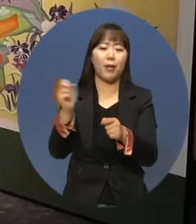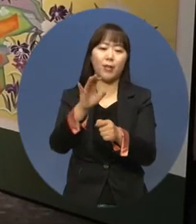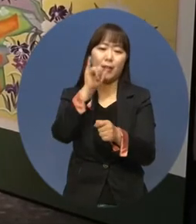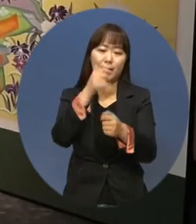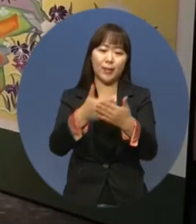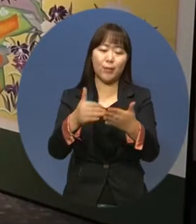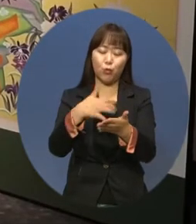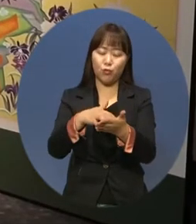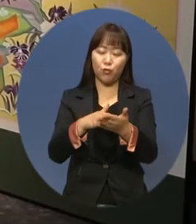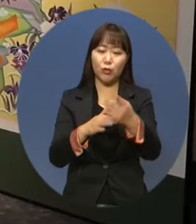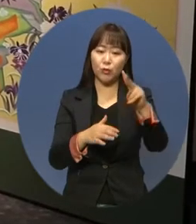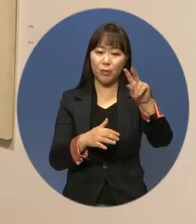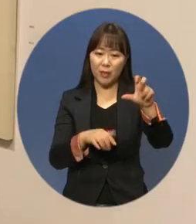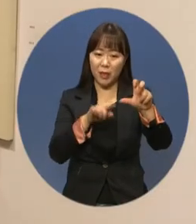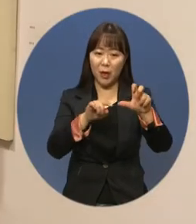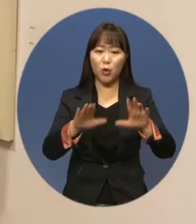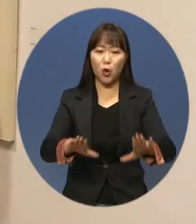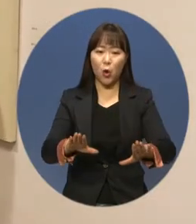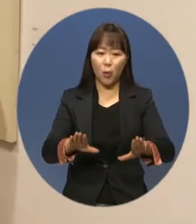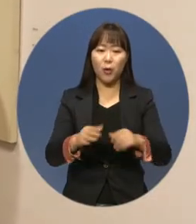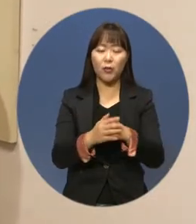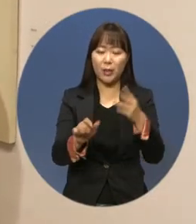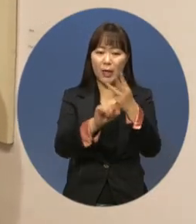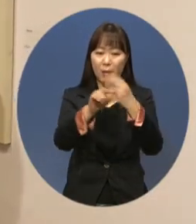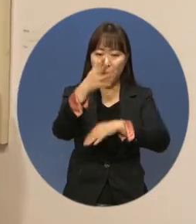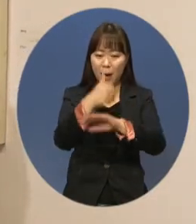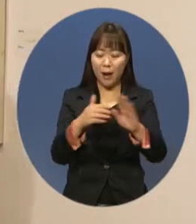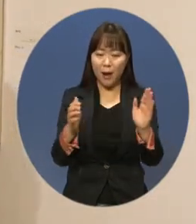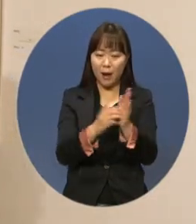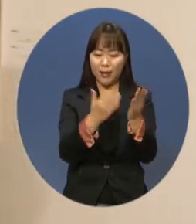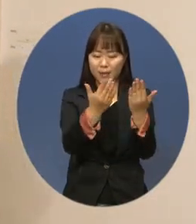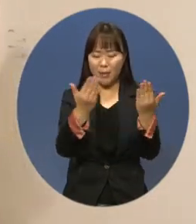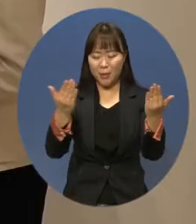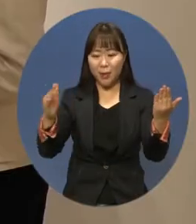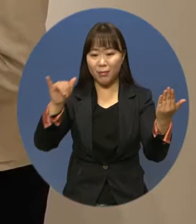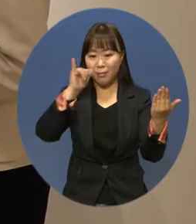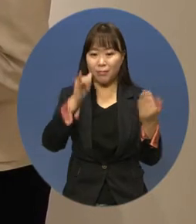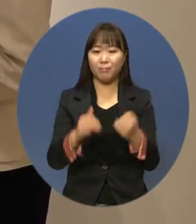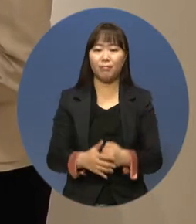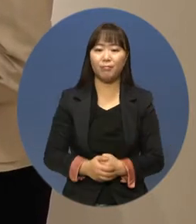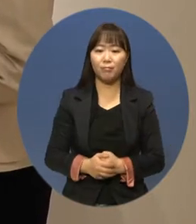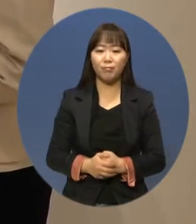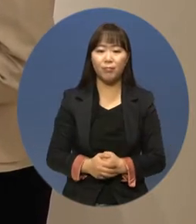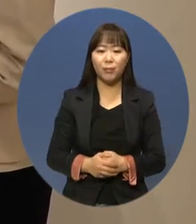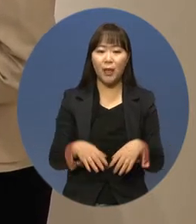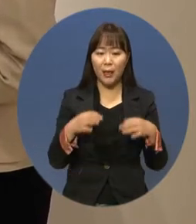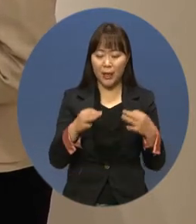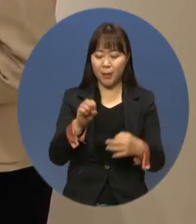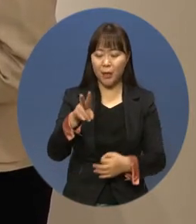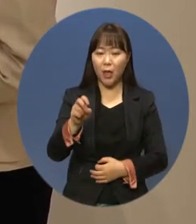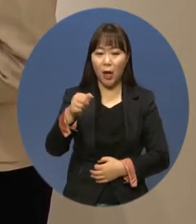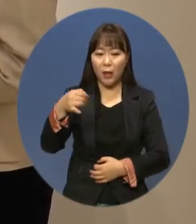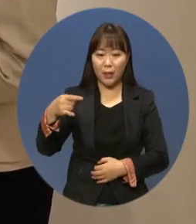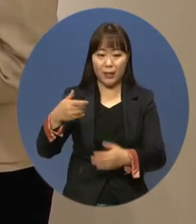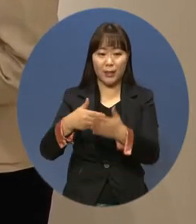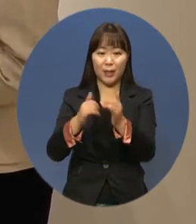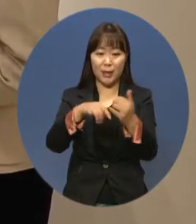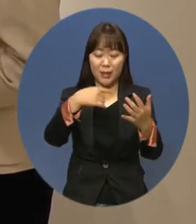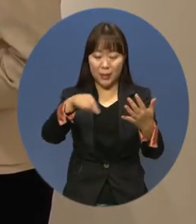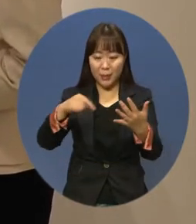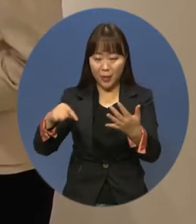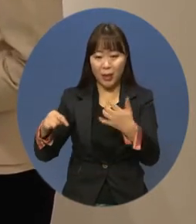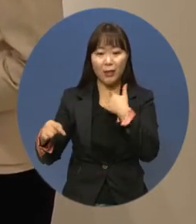총 25점이 오는 이달 말일까지 전시됩니다. 김영희 민화 작가의 지도를